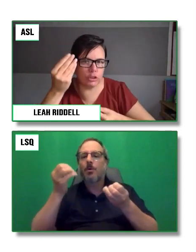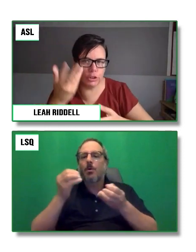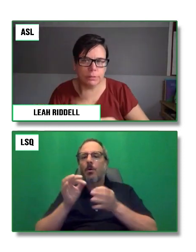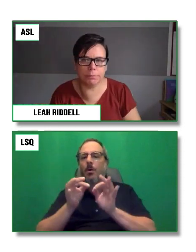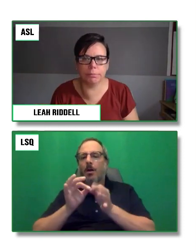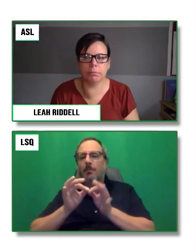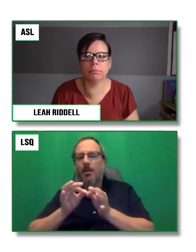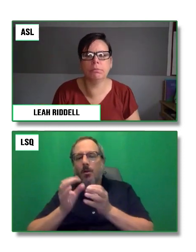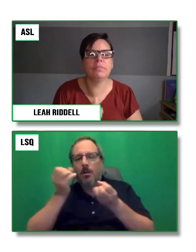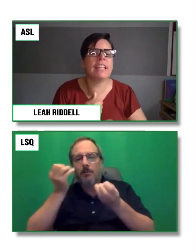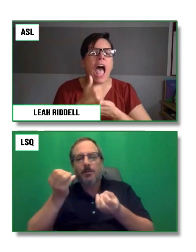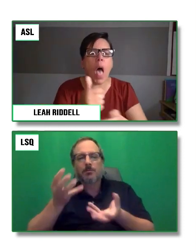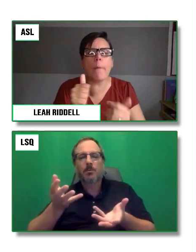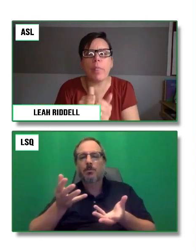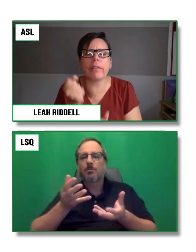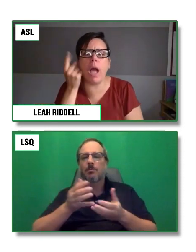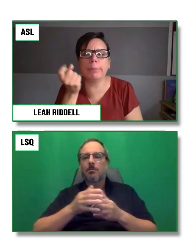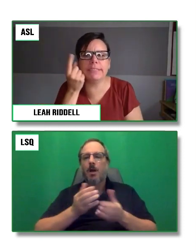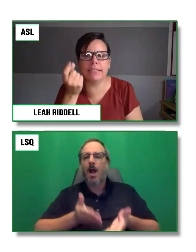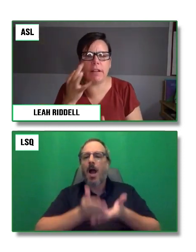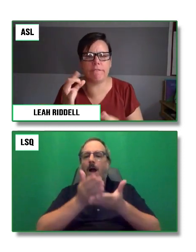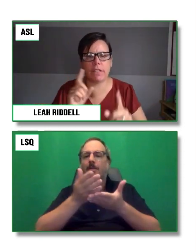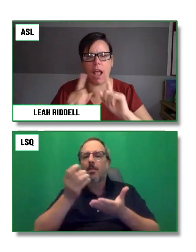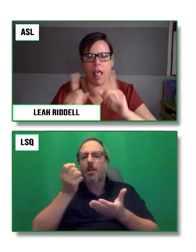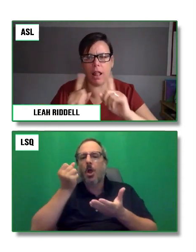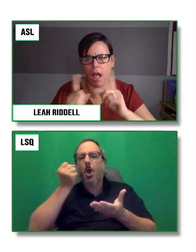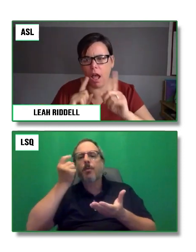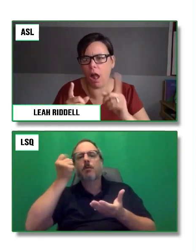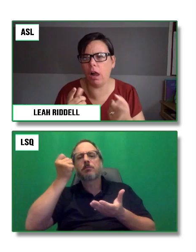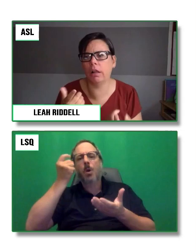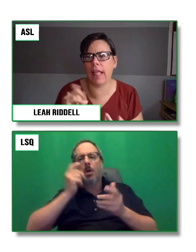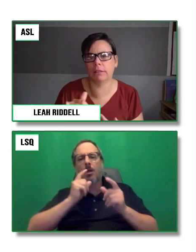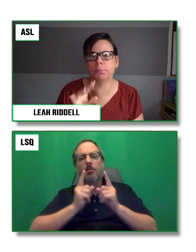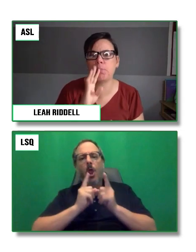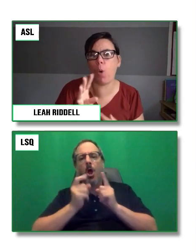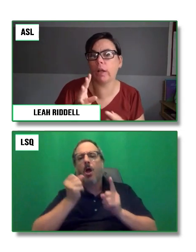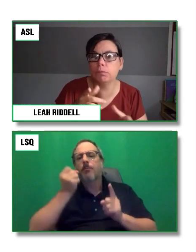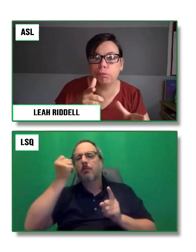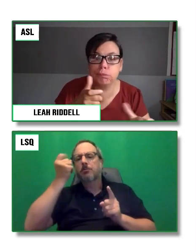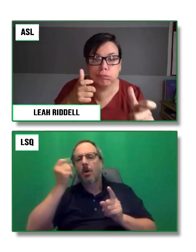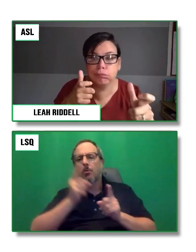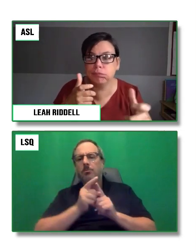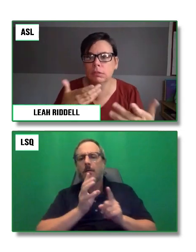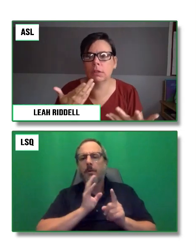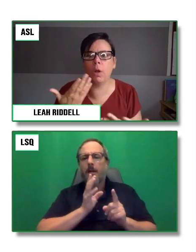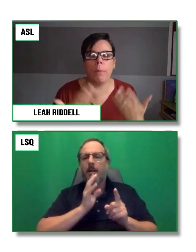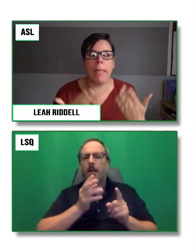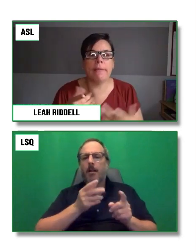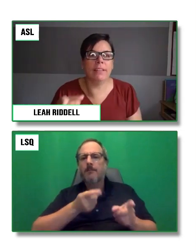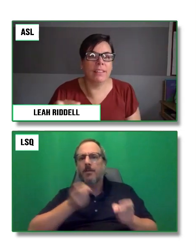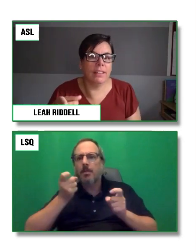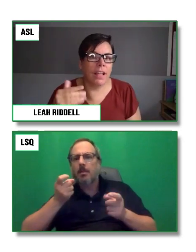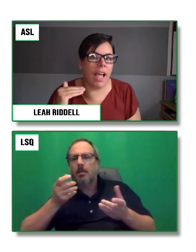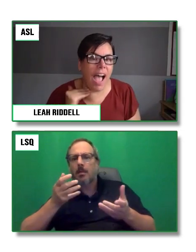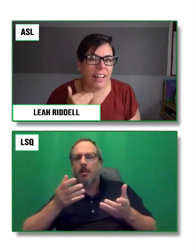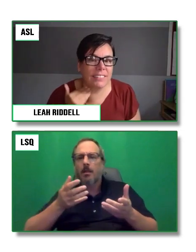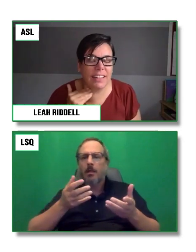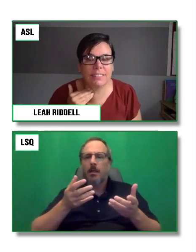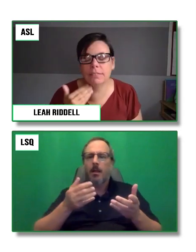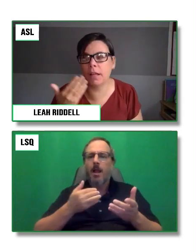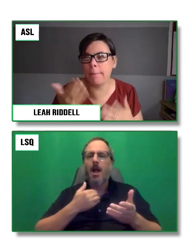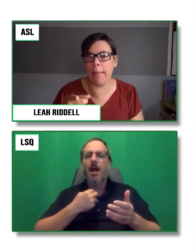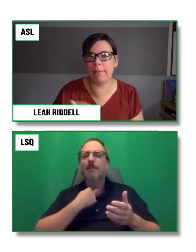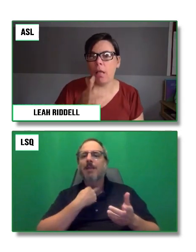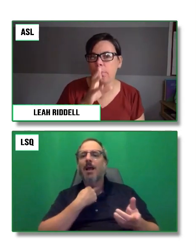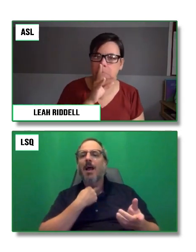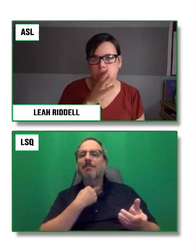des informations supplémentaires ou interprétatives. Cela nous permet, cela aide avec plutôt